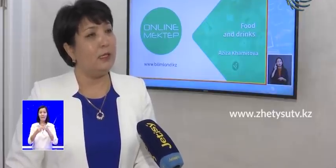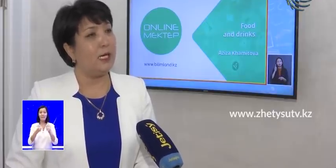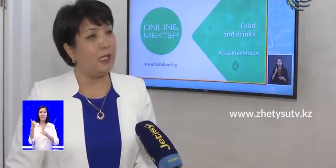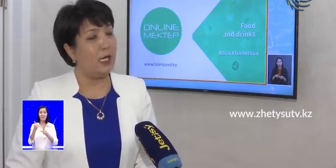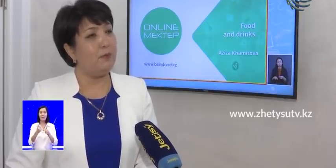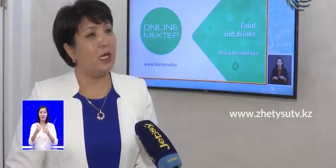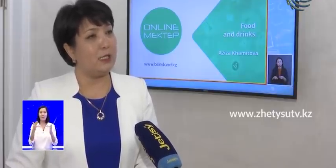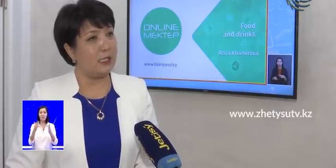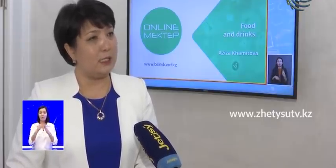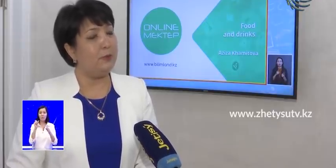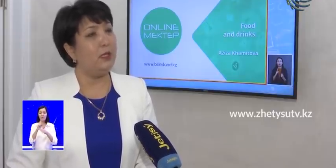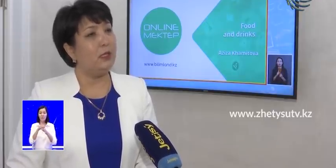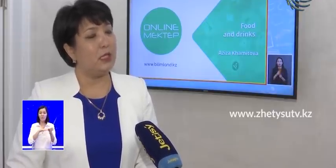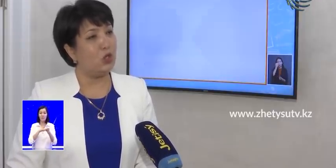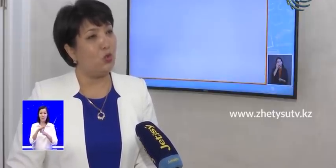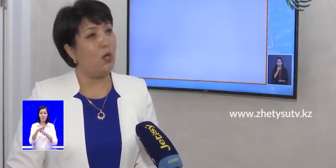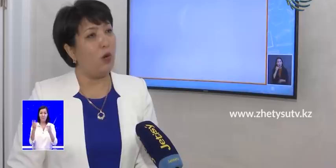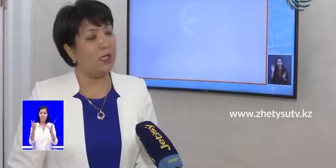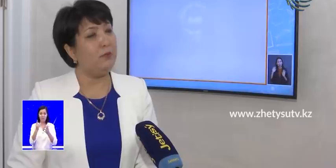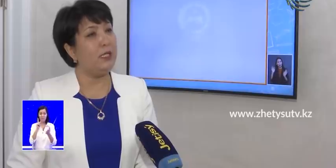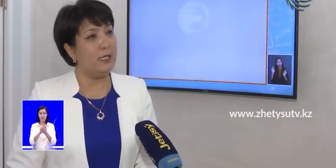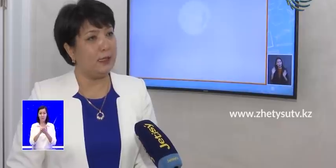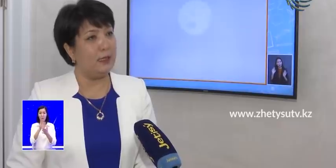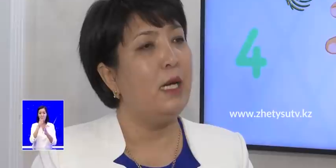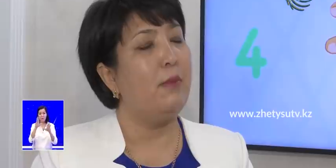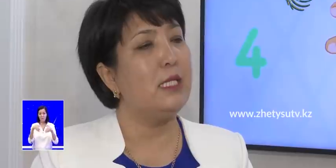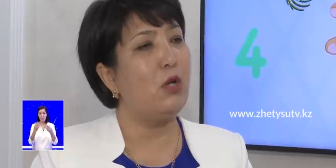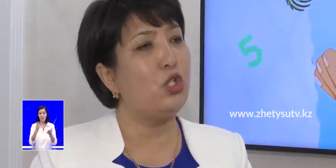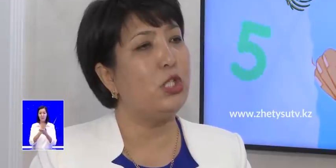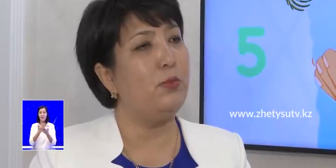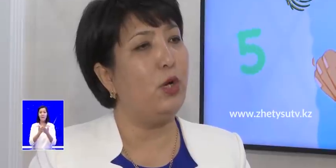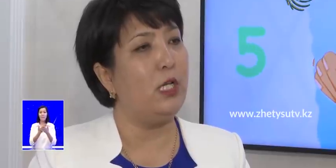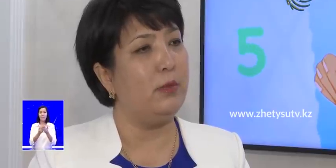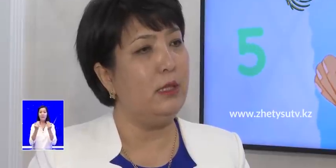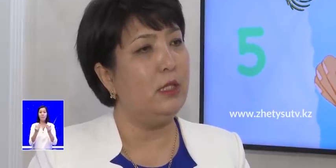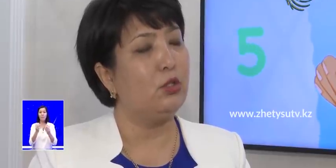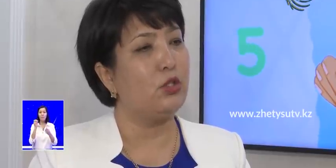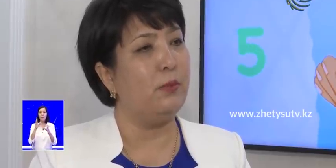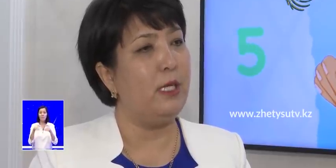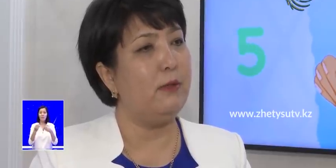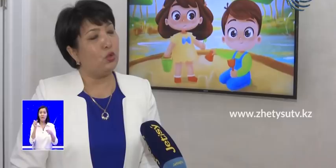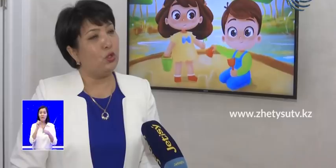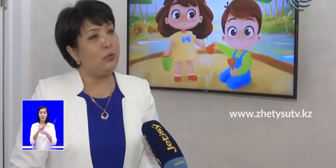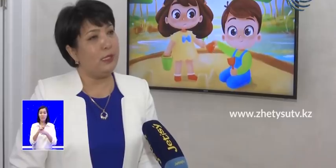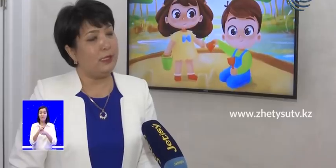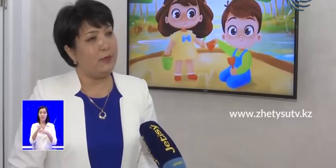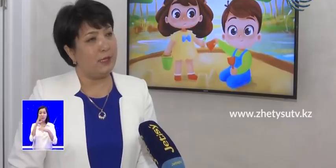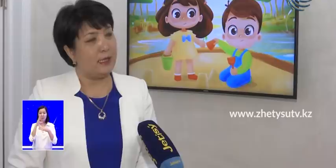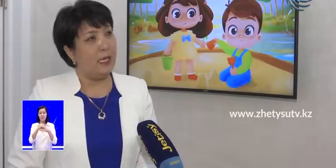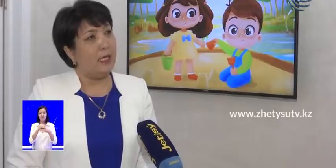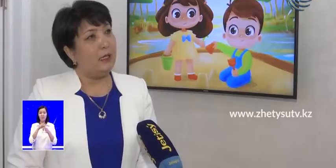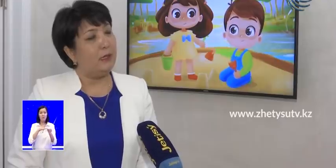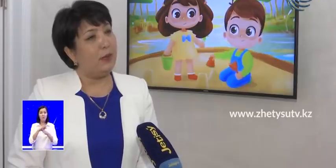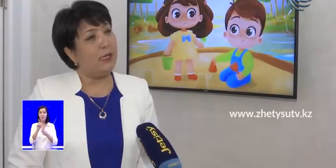тапсырмасын қарап, танысып, танысуға уақыт беріледі. Мысалы, бүгін берілген тапсырма ол кешке дейін орында міндетті